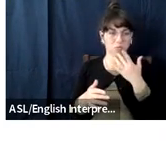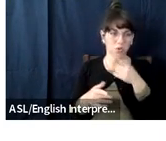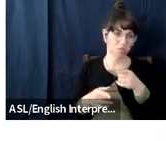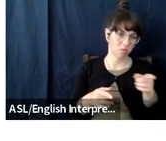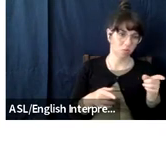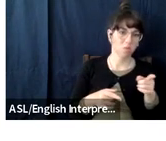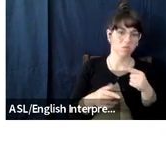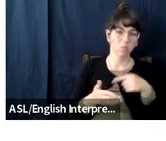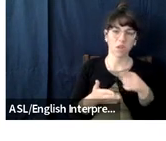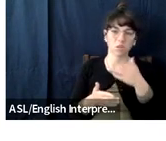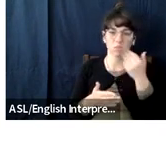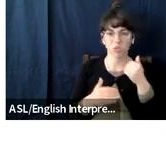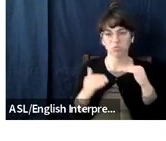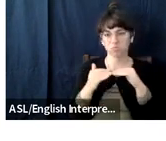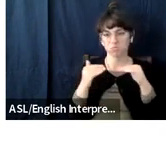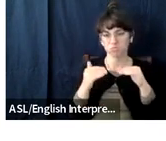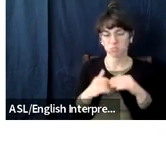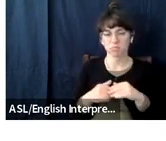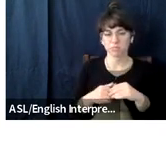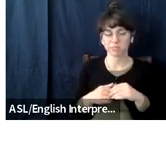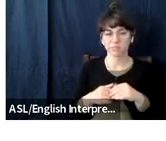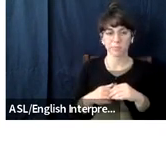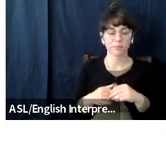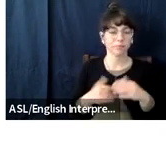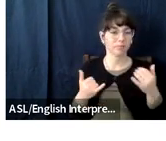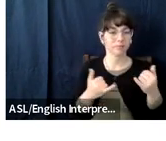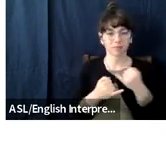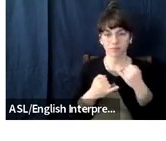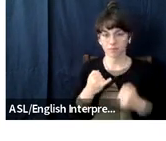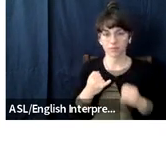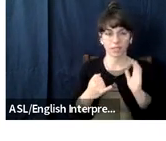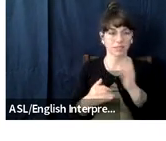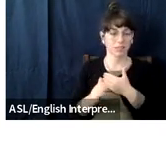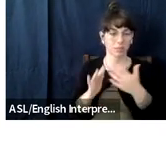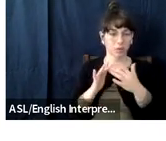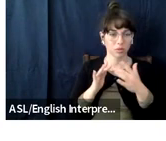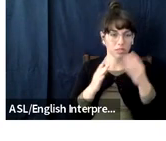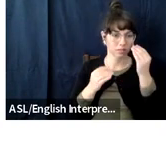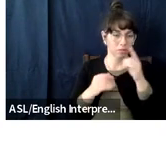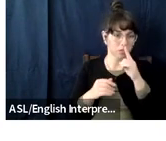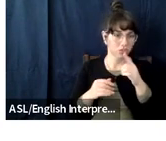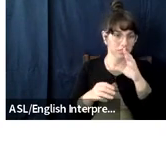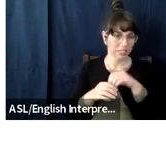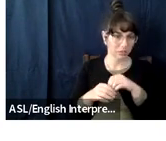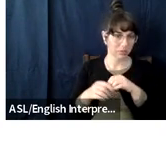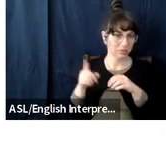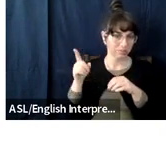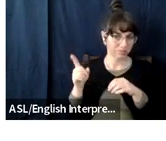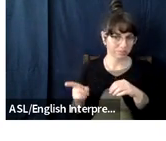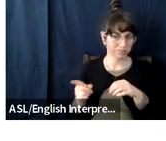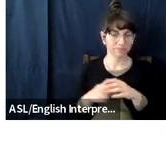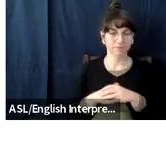Lastly, we'll just point out our contact information is included in the slide decks that will be shared.